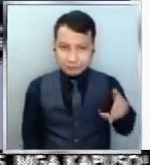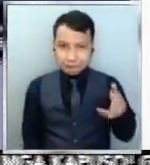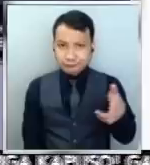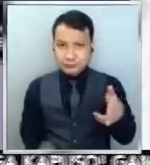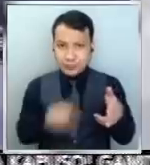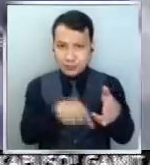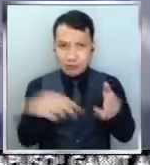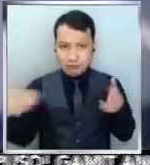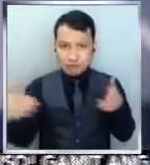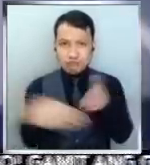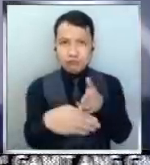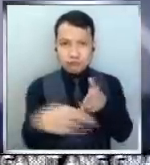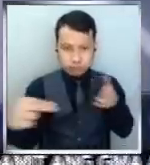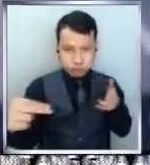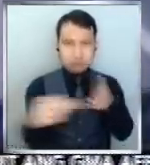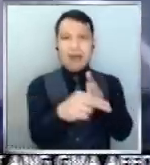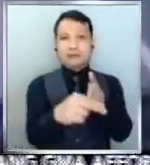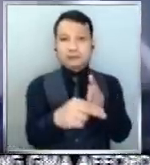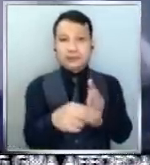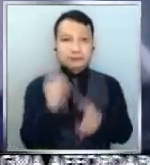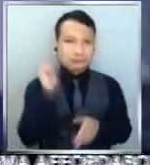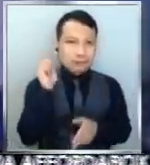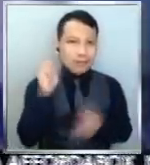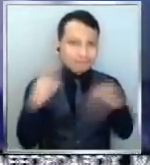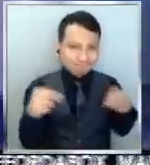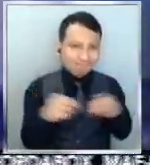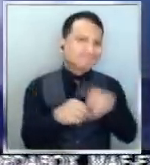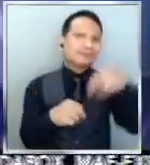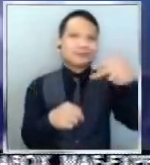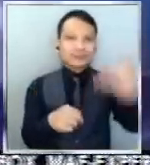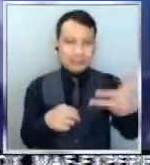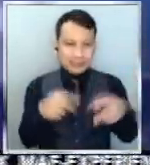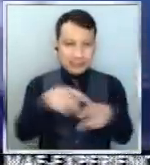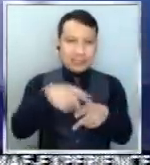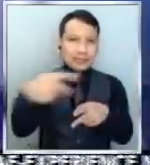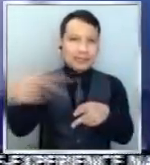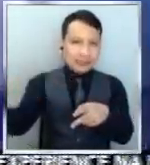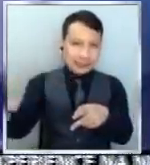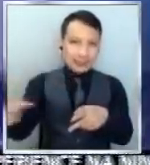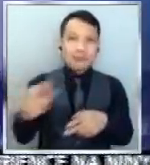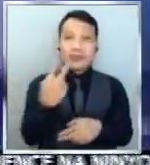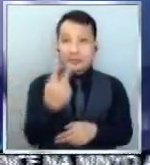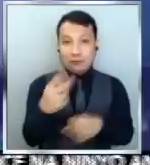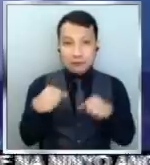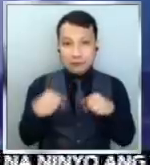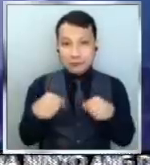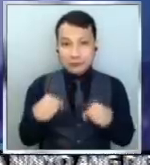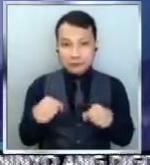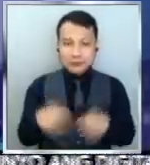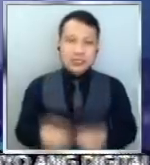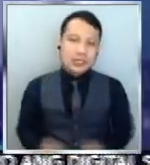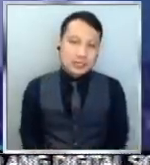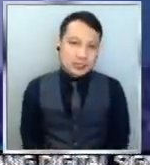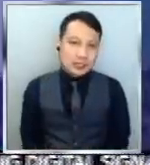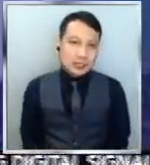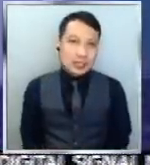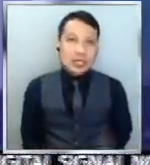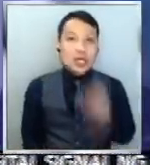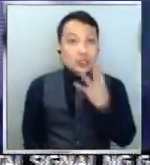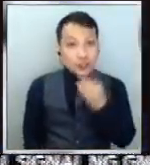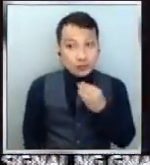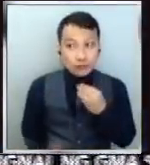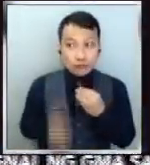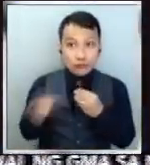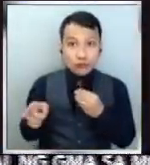kasalubong na motorsiklo. Sa lakas ng impact, tumila po ng apat na sakay ng dalawang motorsiklo. Kasalanan na naka-green, talsik ang